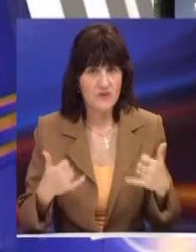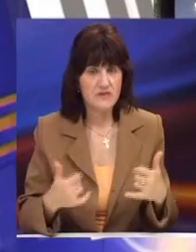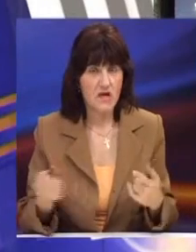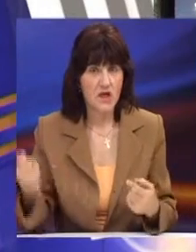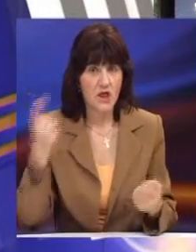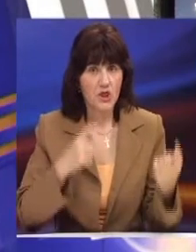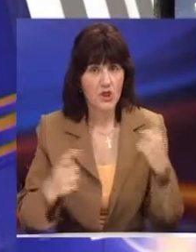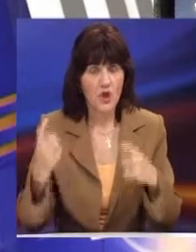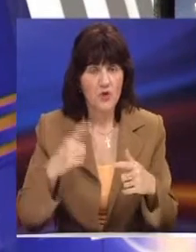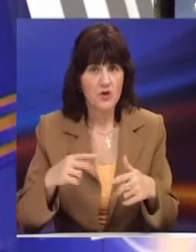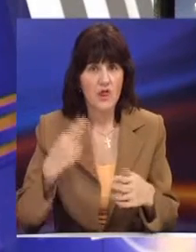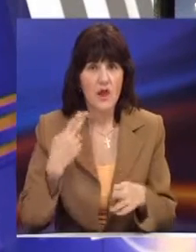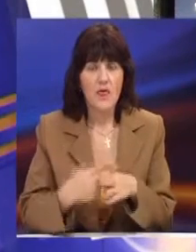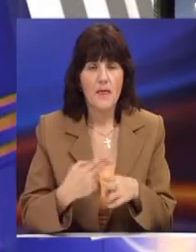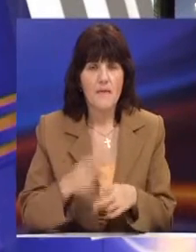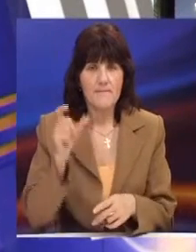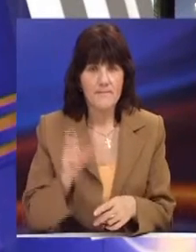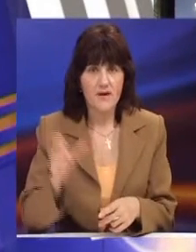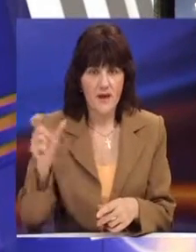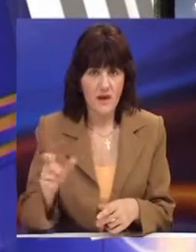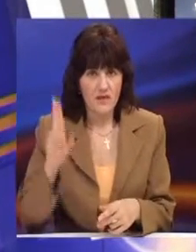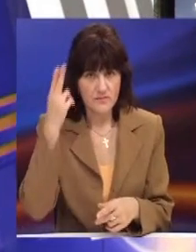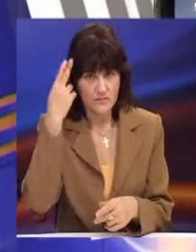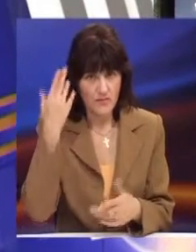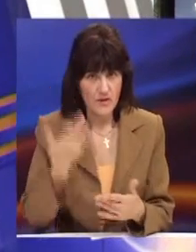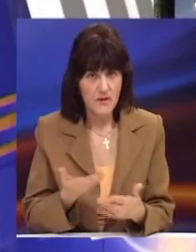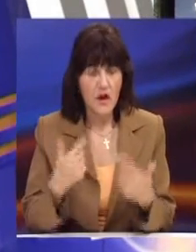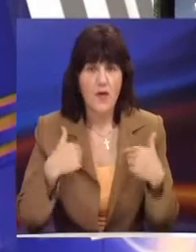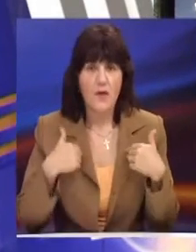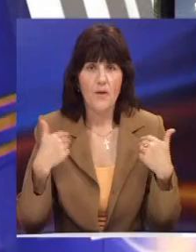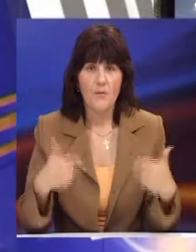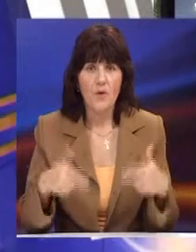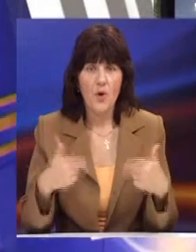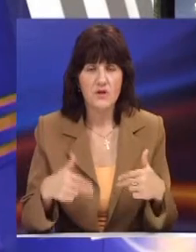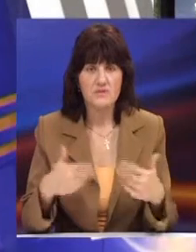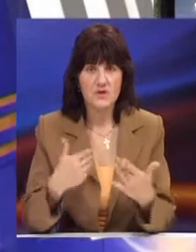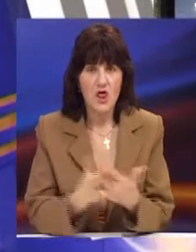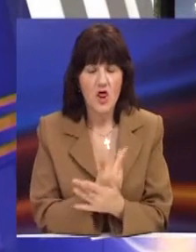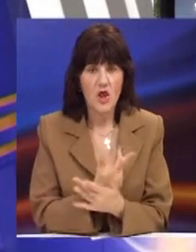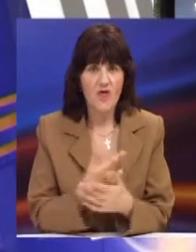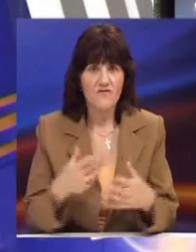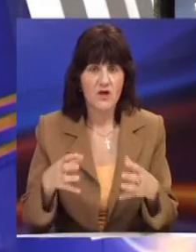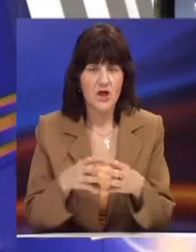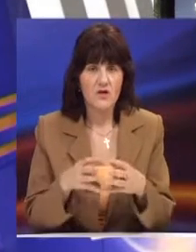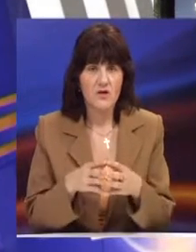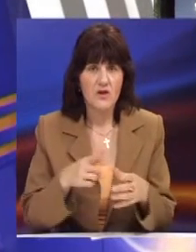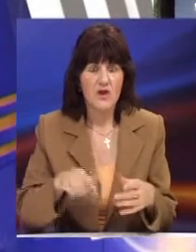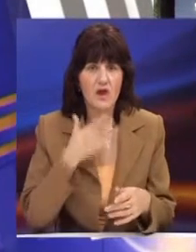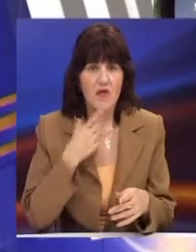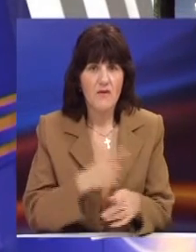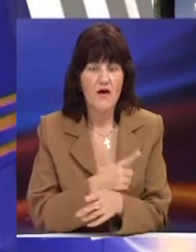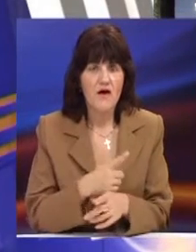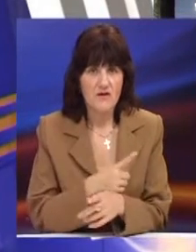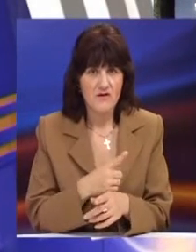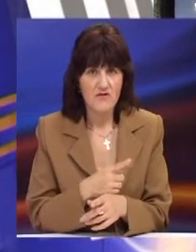dolaze svetska imena, doći jedan Svarovski i sve to jeste urađeno. Naravno, bojim se da nova kompozicija, novi orkestar nema